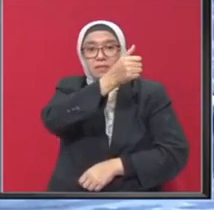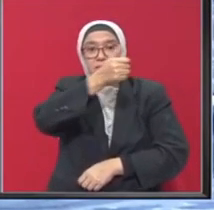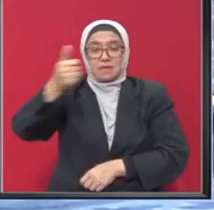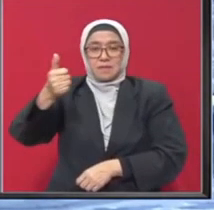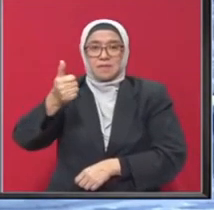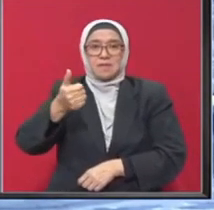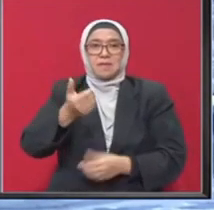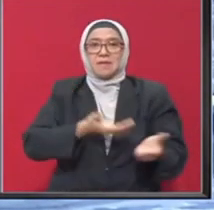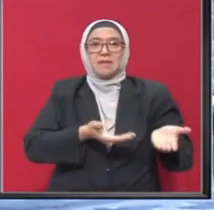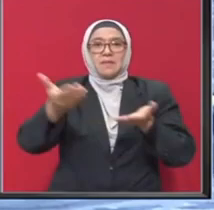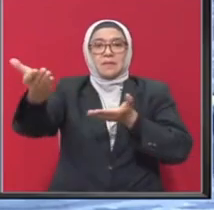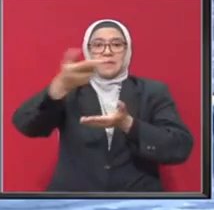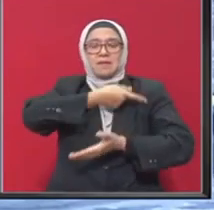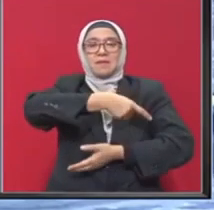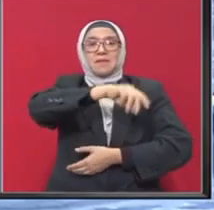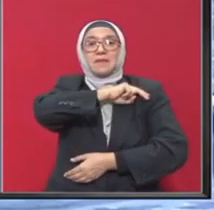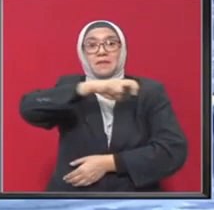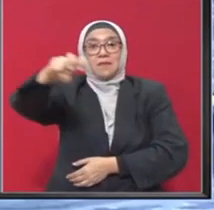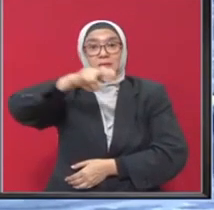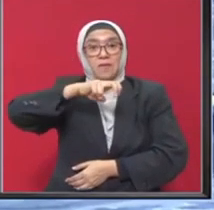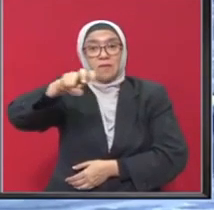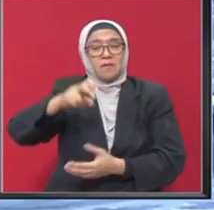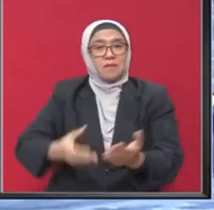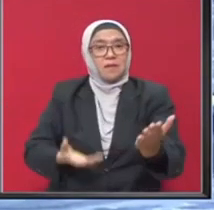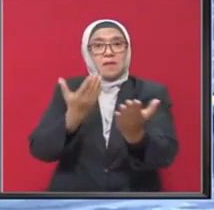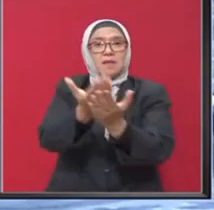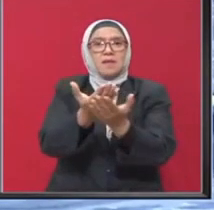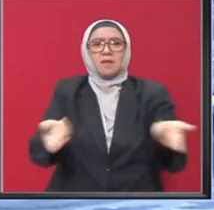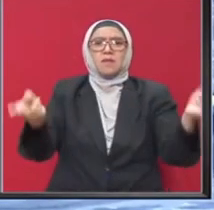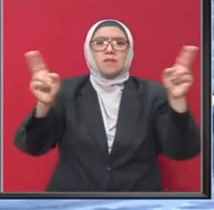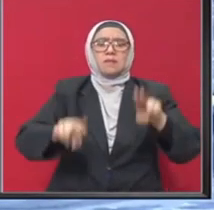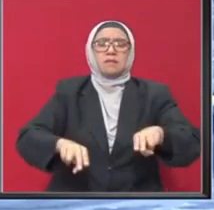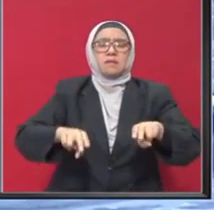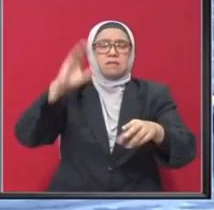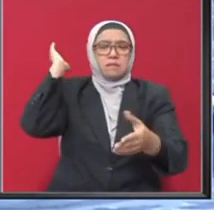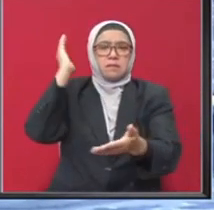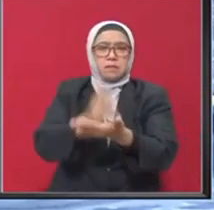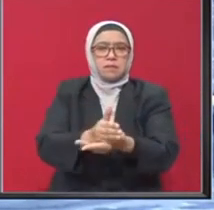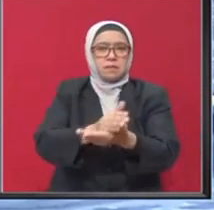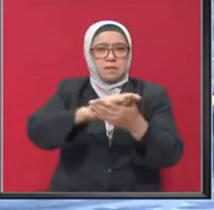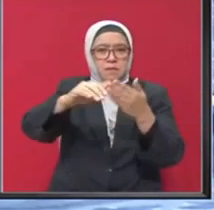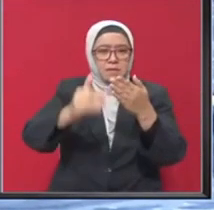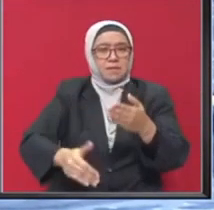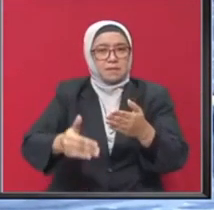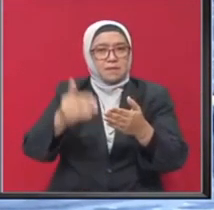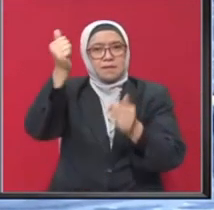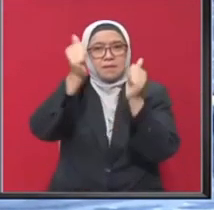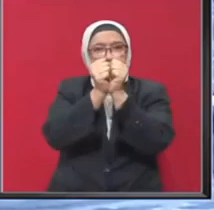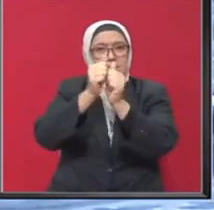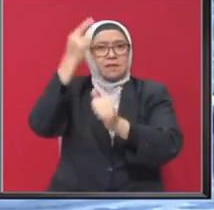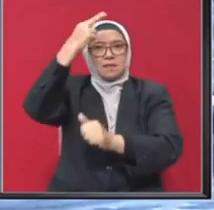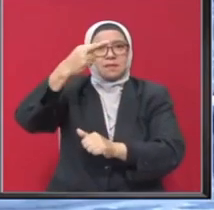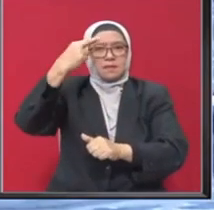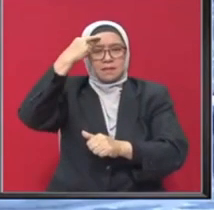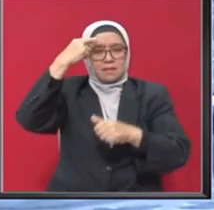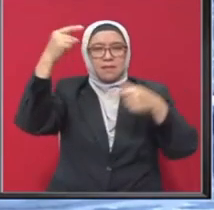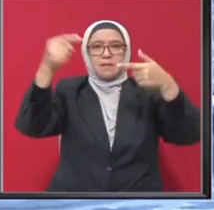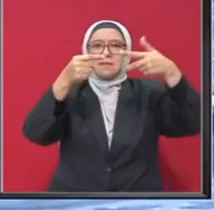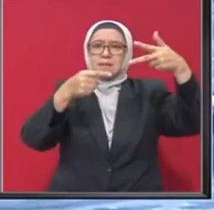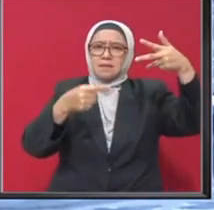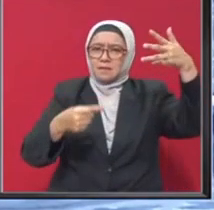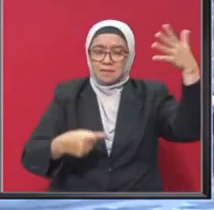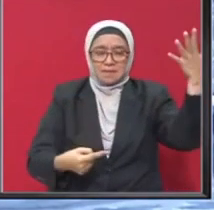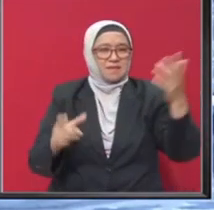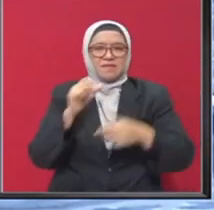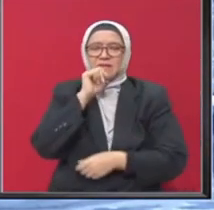Kementerian pengangkutan mencadangkan supaya kontrak ini ditambahkan dengan alasan-alasan tertentu yang tak perlu saya